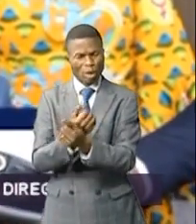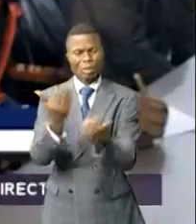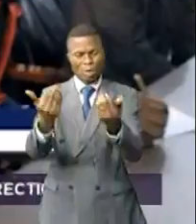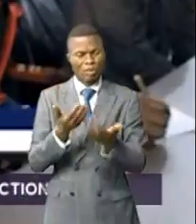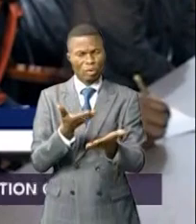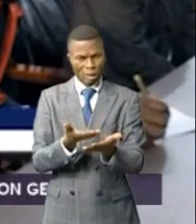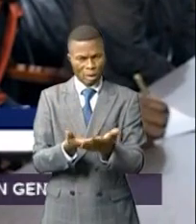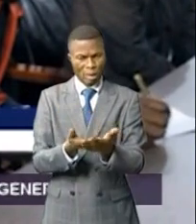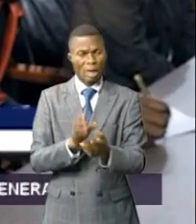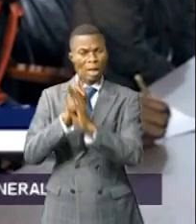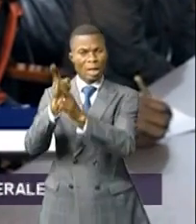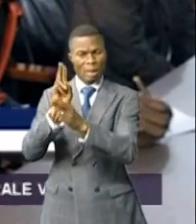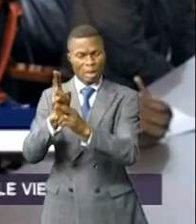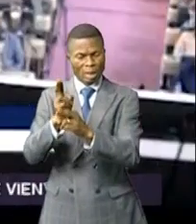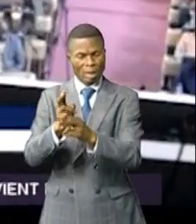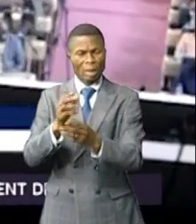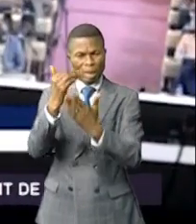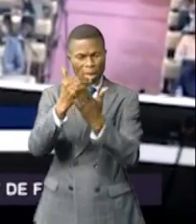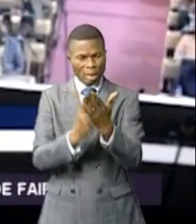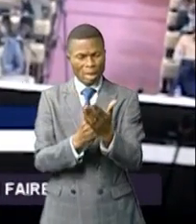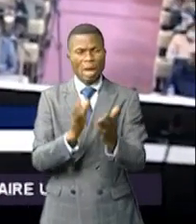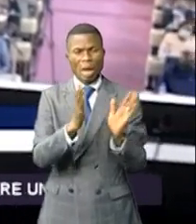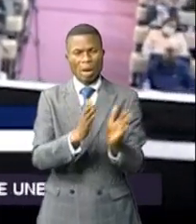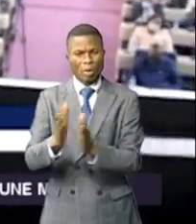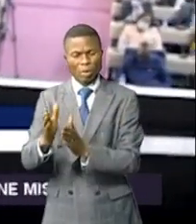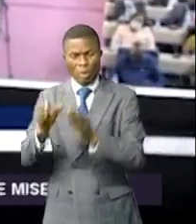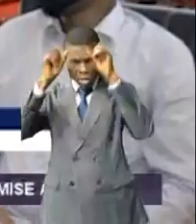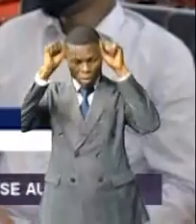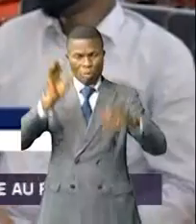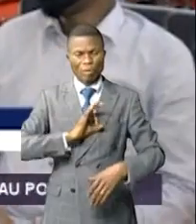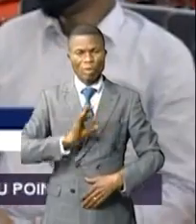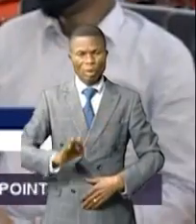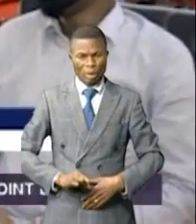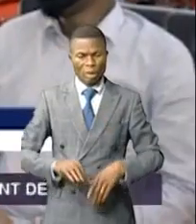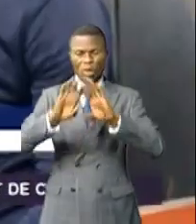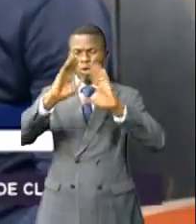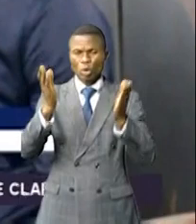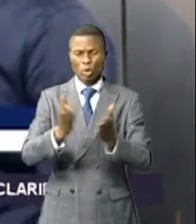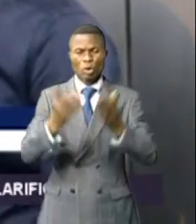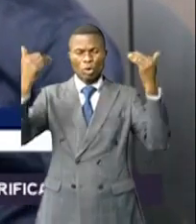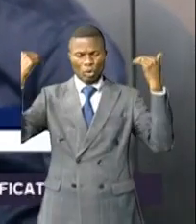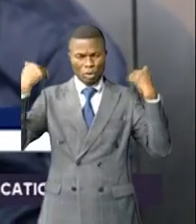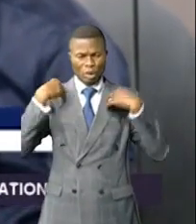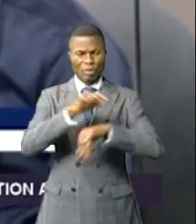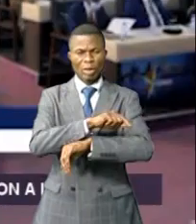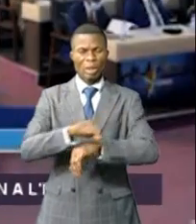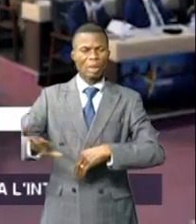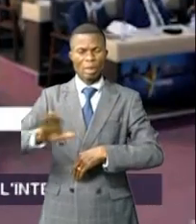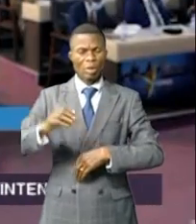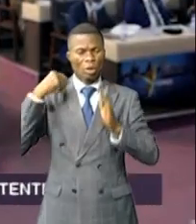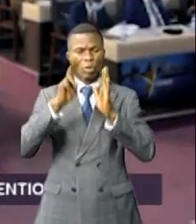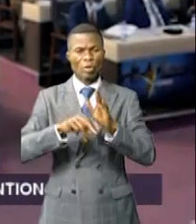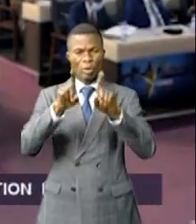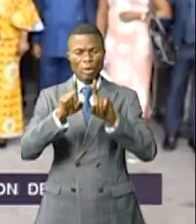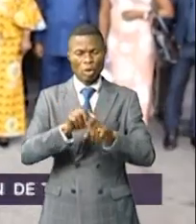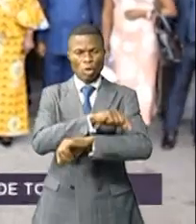volonté. Ce rapport, il faut le noter, est destiné au président de la République et à toutes les hautes institutions du pays, gouvernement et